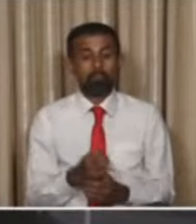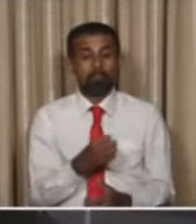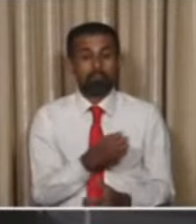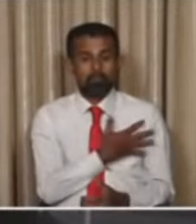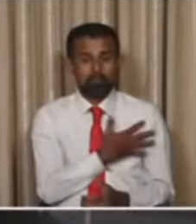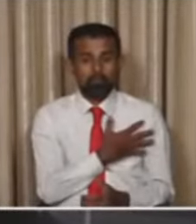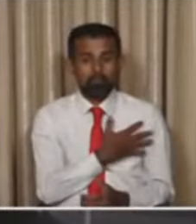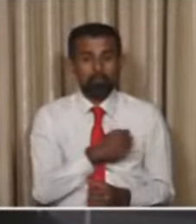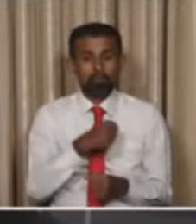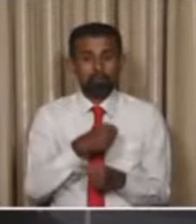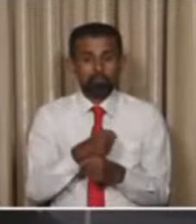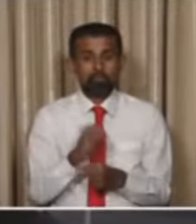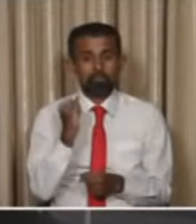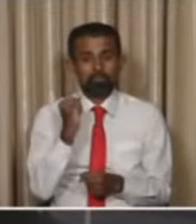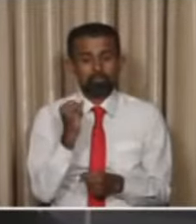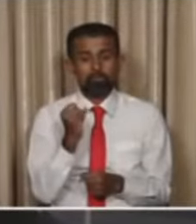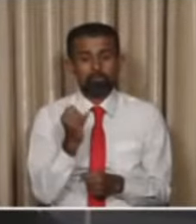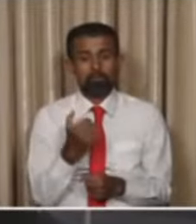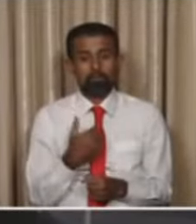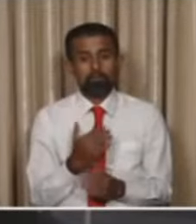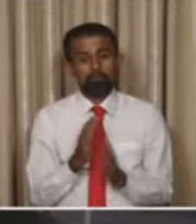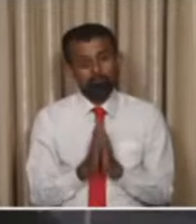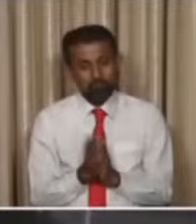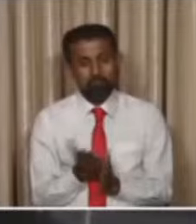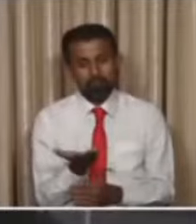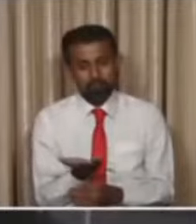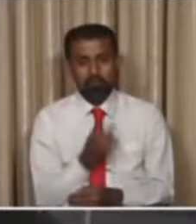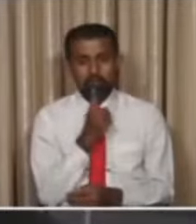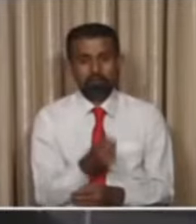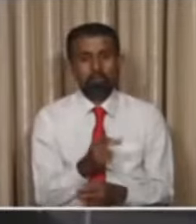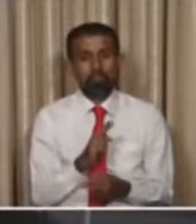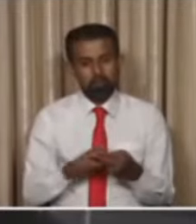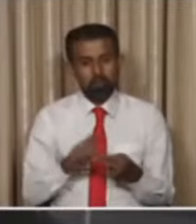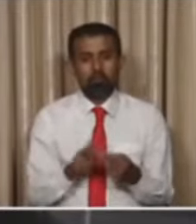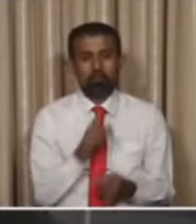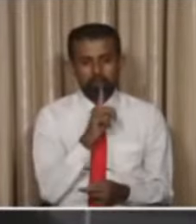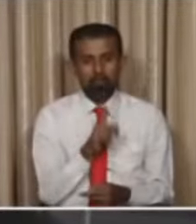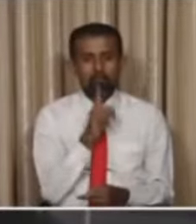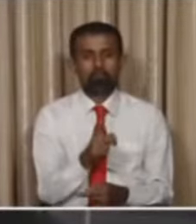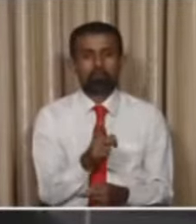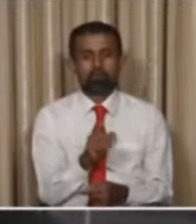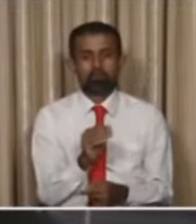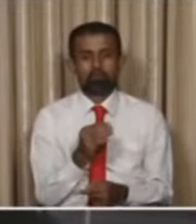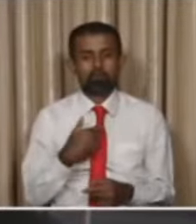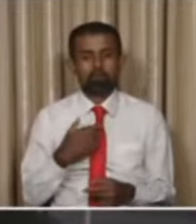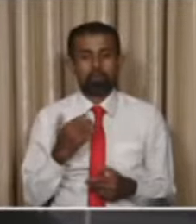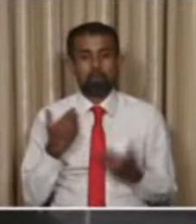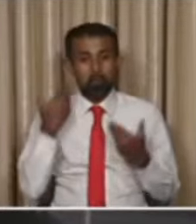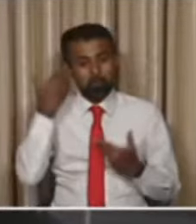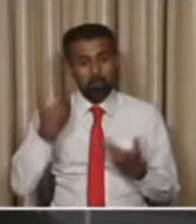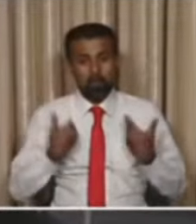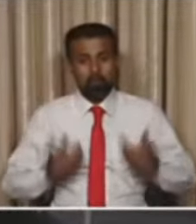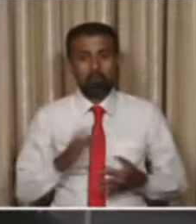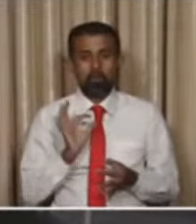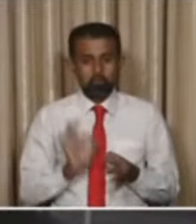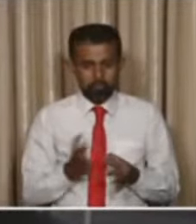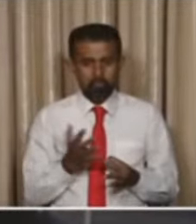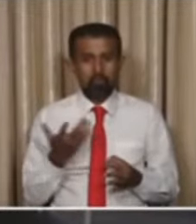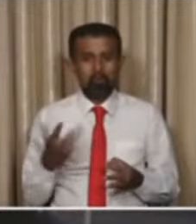රාජපක්ෂේ රජයේ නිලධාරීන් ළඟින් අපි වැඳලා අහනකොට මේක කරන්න එපයි කියලා අපේ මිනි පුස්සලා දැම්මා. ඒක නවත්වුවේ